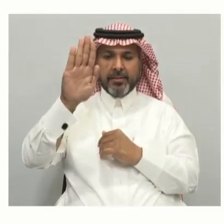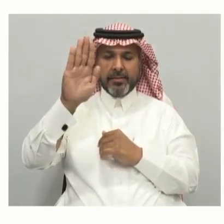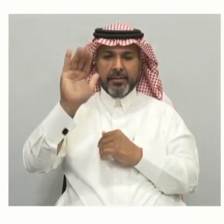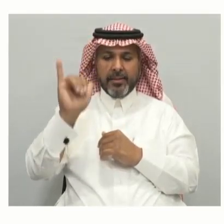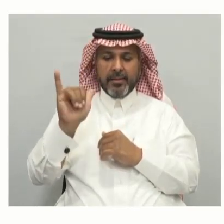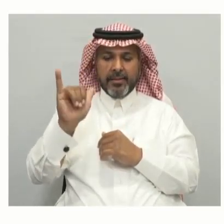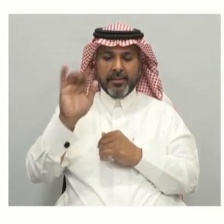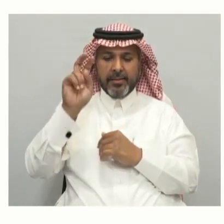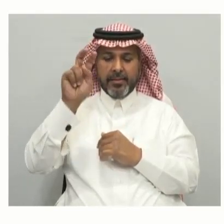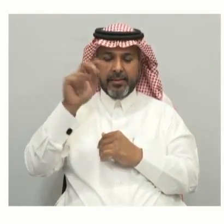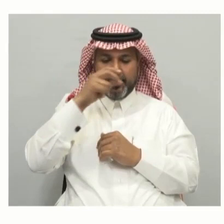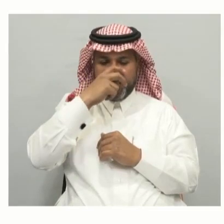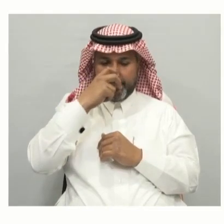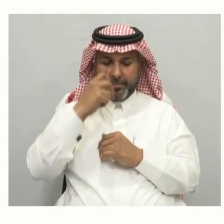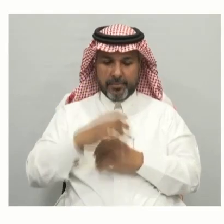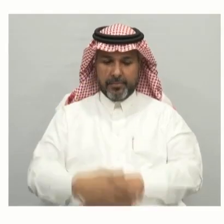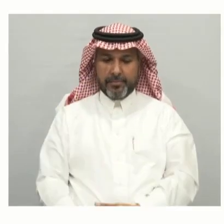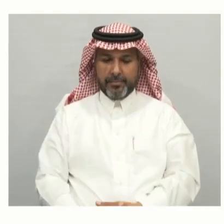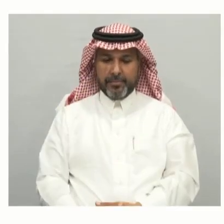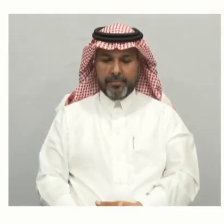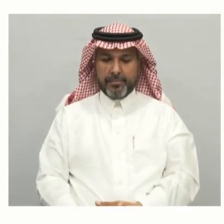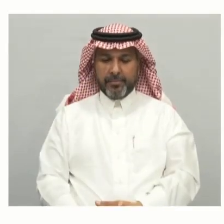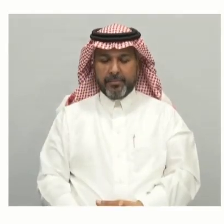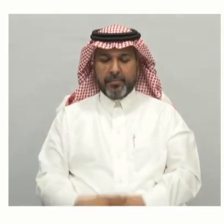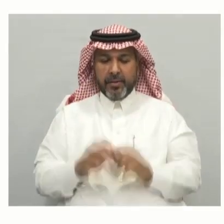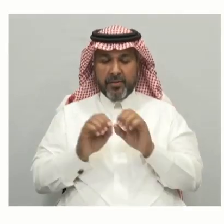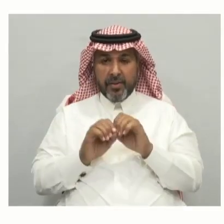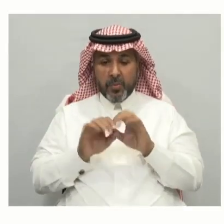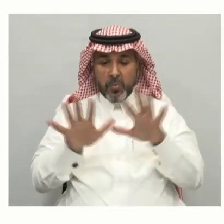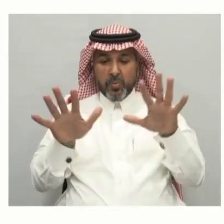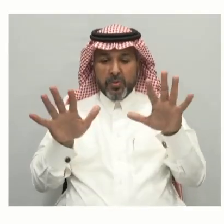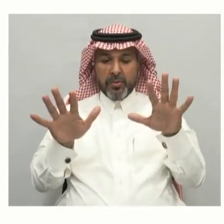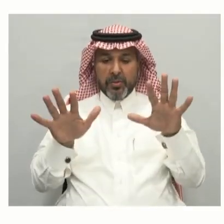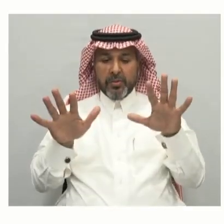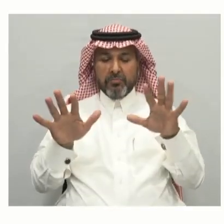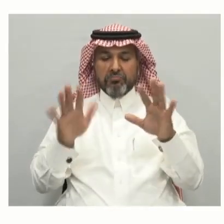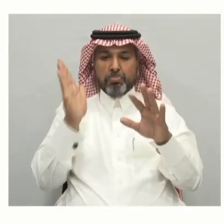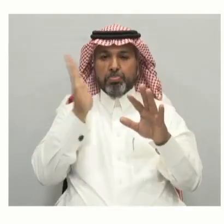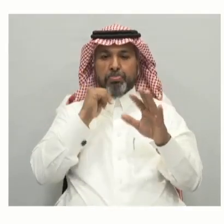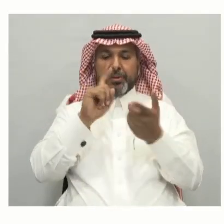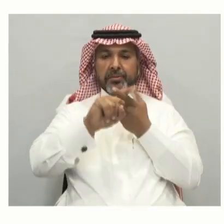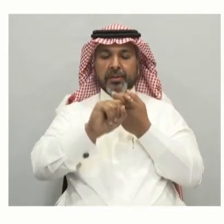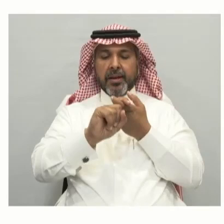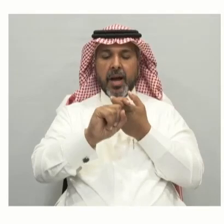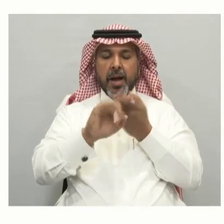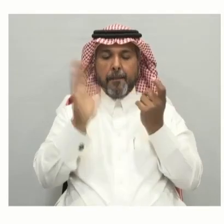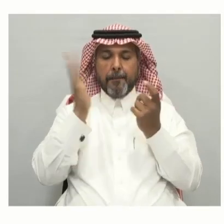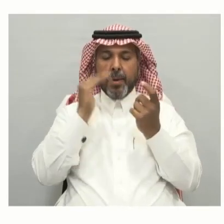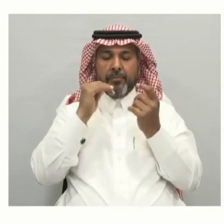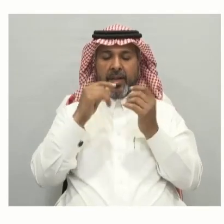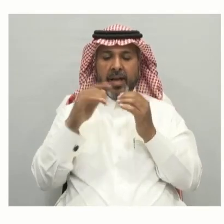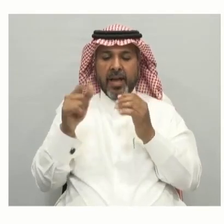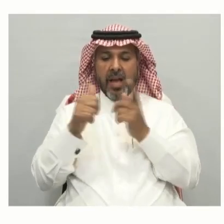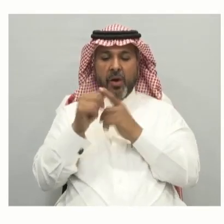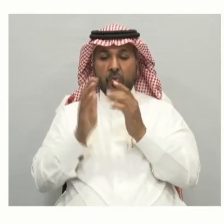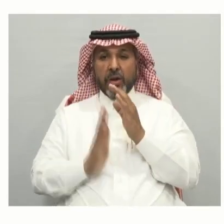نازل الى الاسفل او هابط اذا العلاقه عكسيه هنا لاحظ انتشار البيانات يوضح انه لا توجد